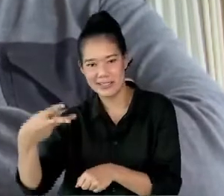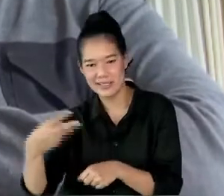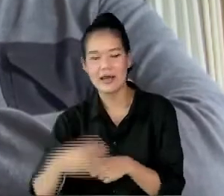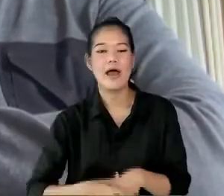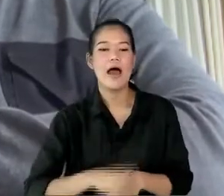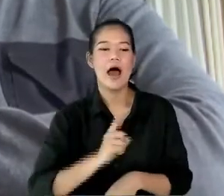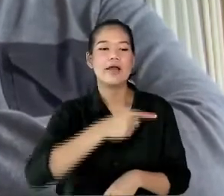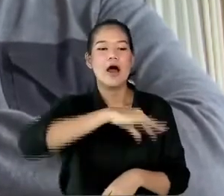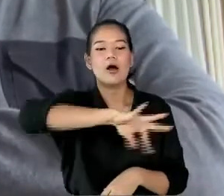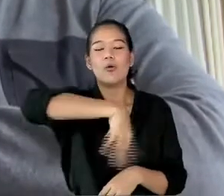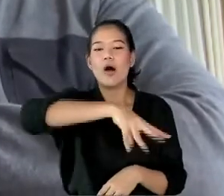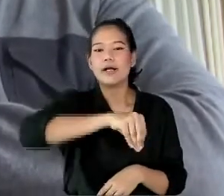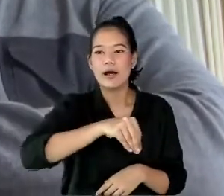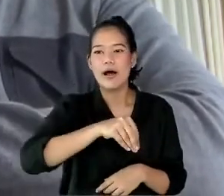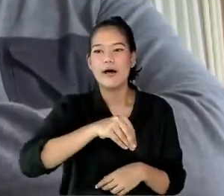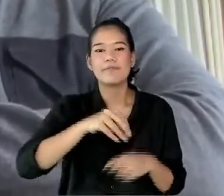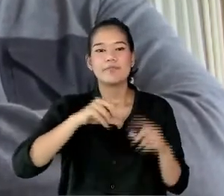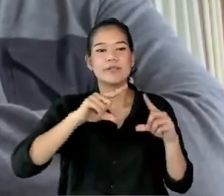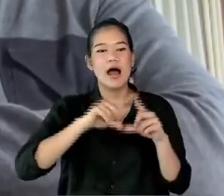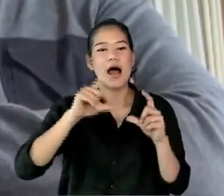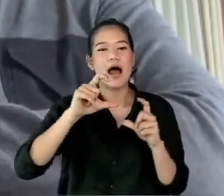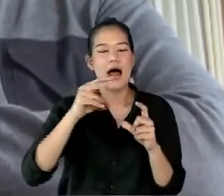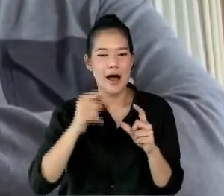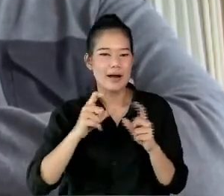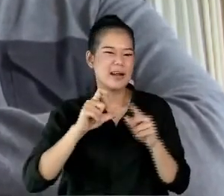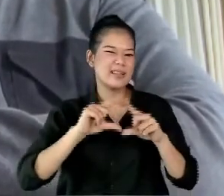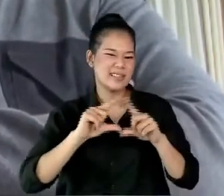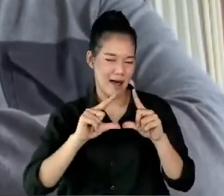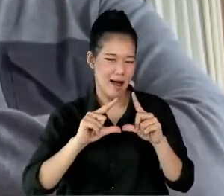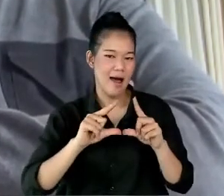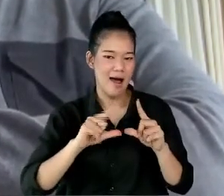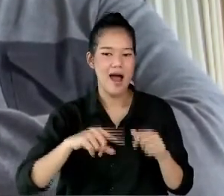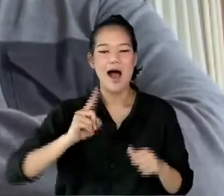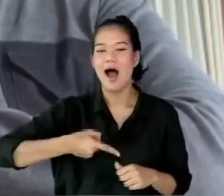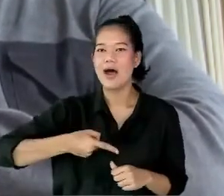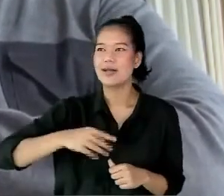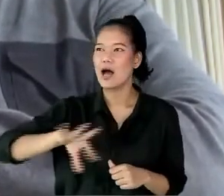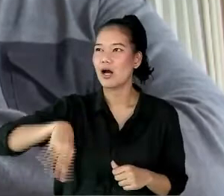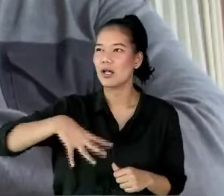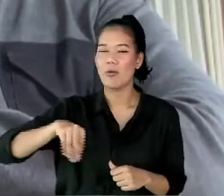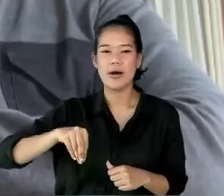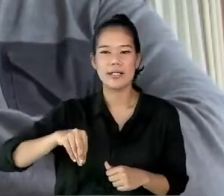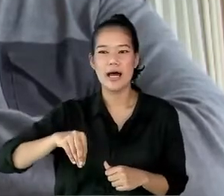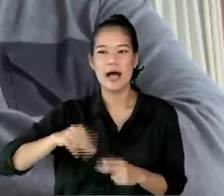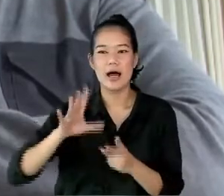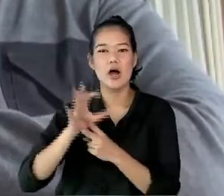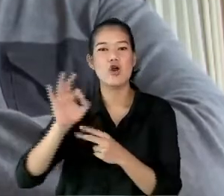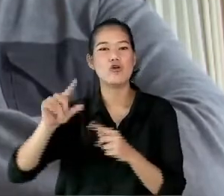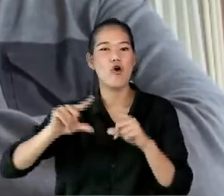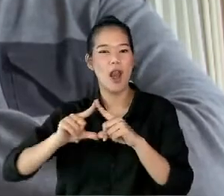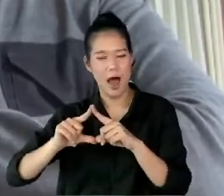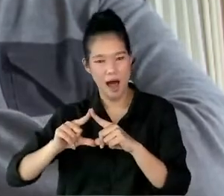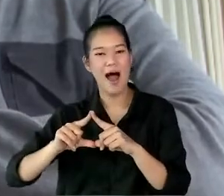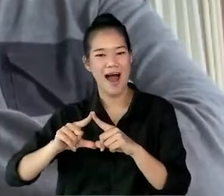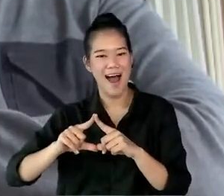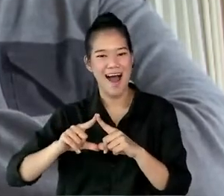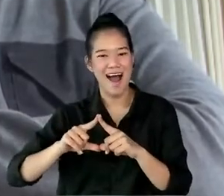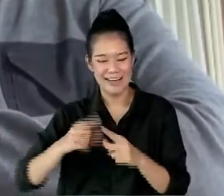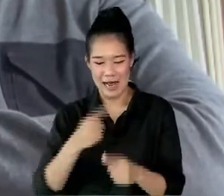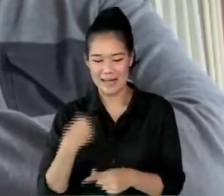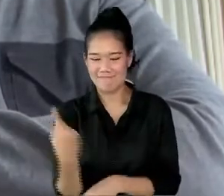keluarga dari Ersa Mayori, dan juga Nola keluarganya. Nah, kita